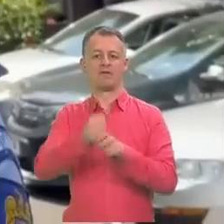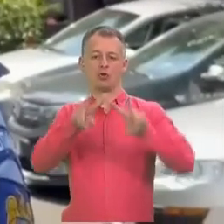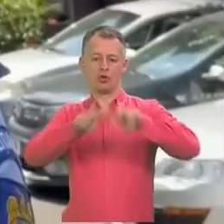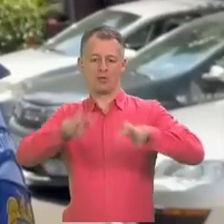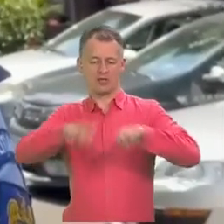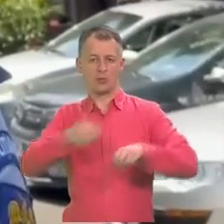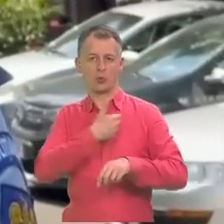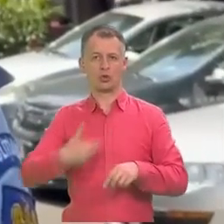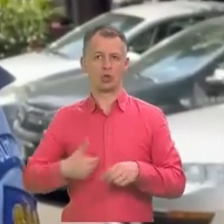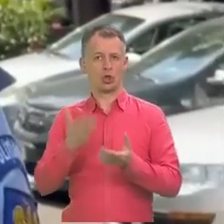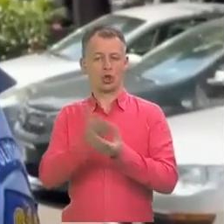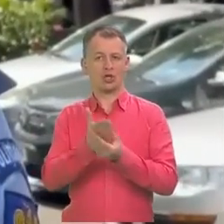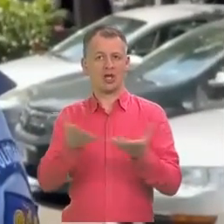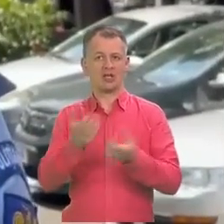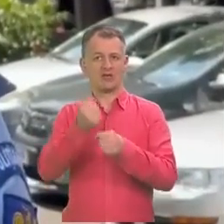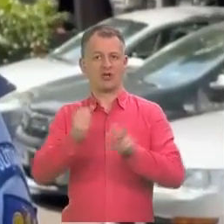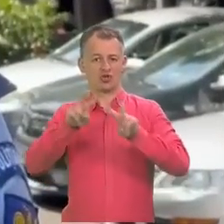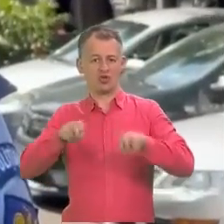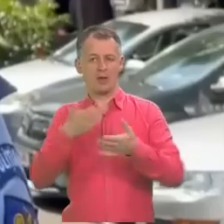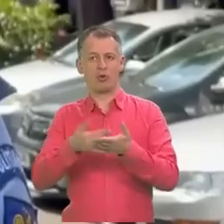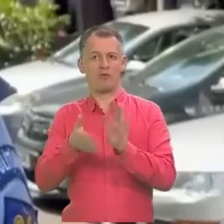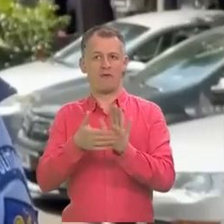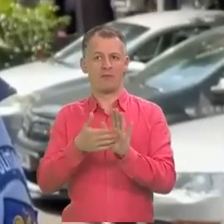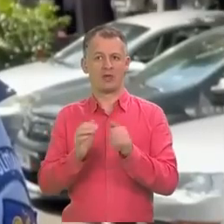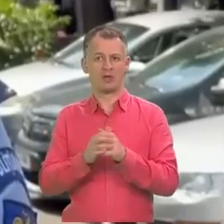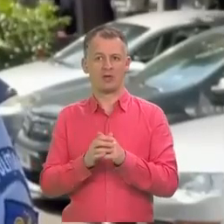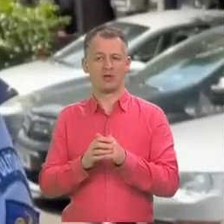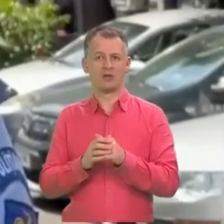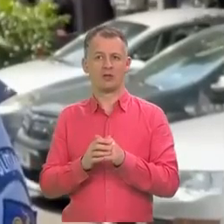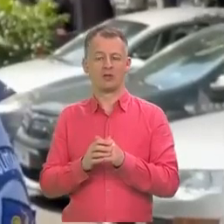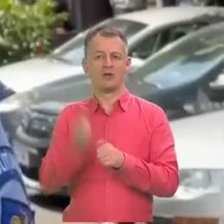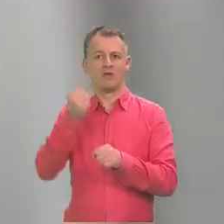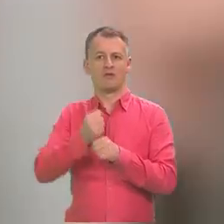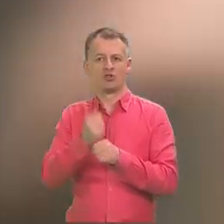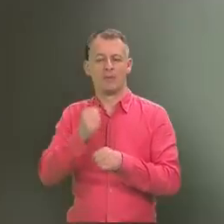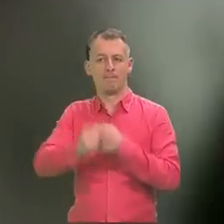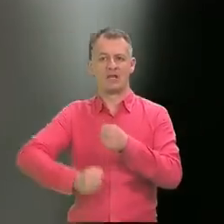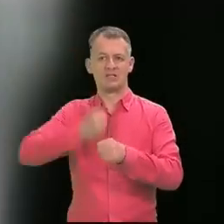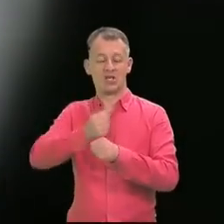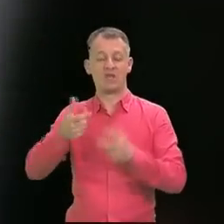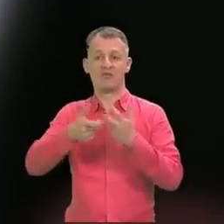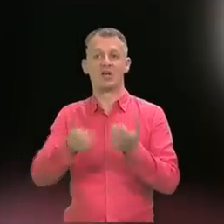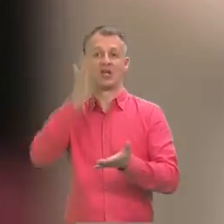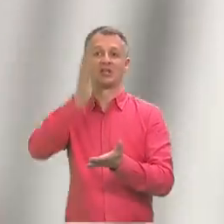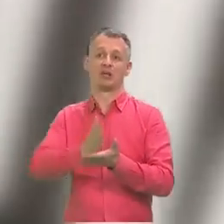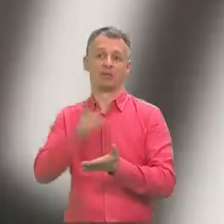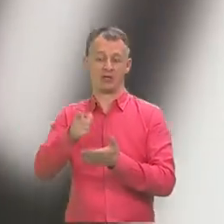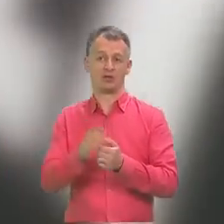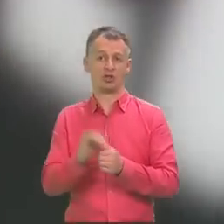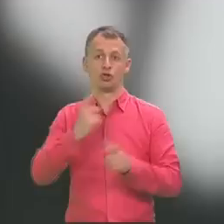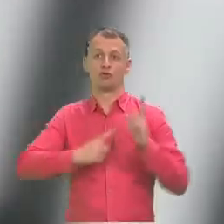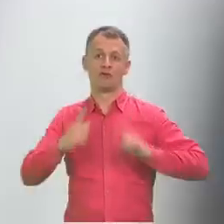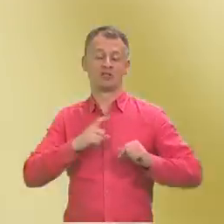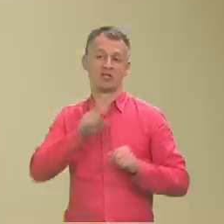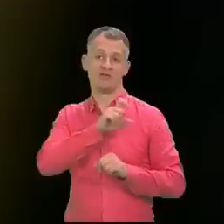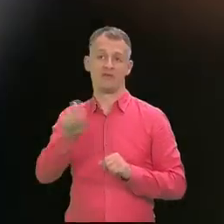București, într-un dosar în care se efectuează cercetări privind săvârșirea infracțiunilor de exercitare a unei meserii fără drept și vătămare corporală din